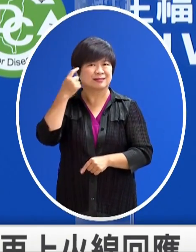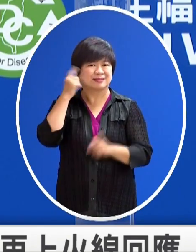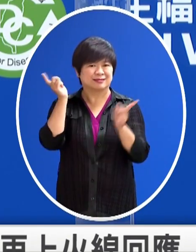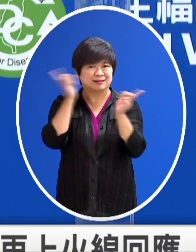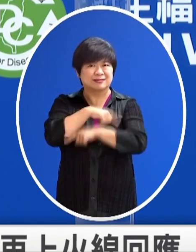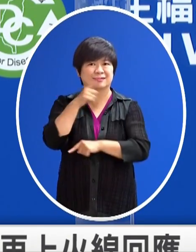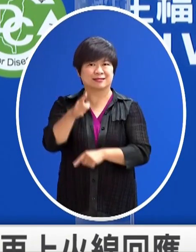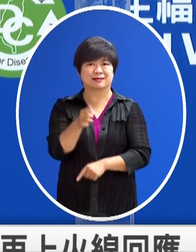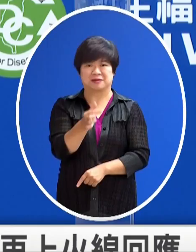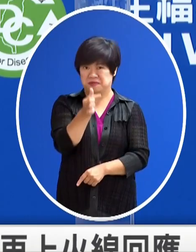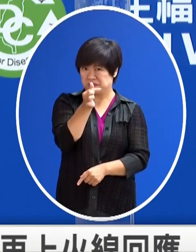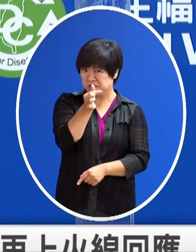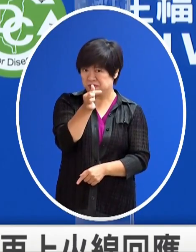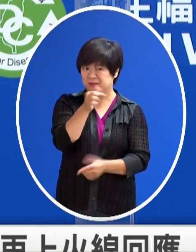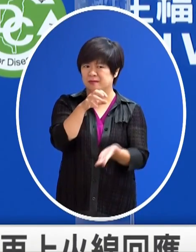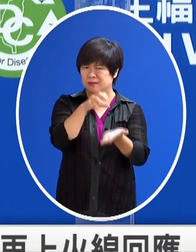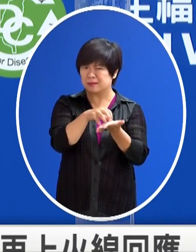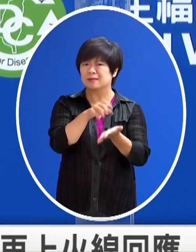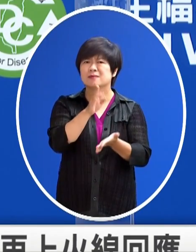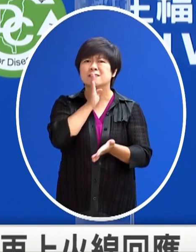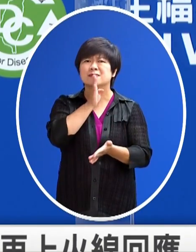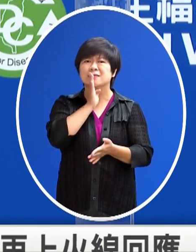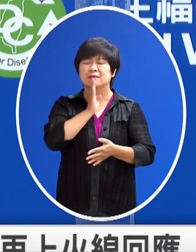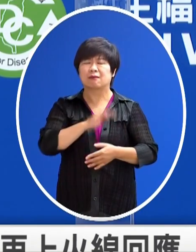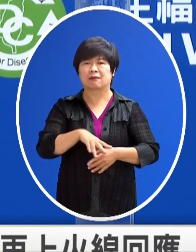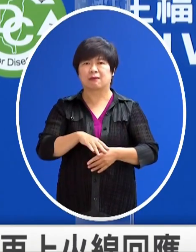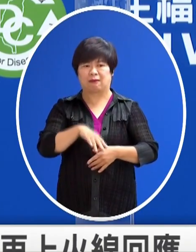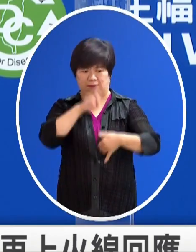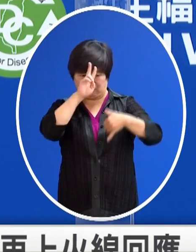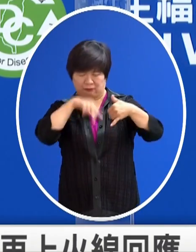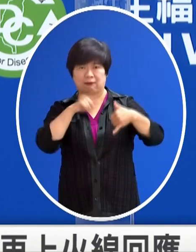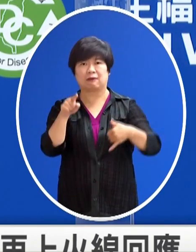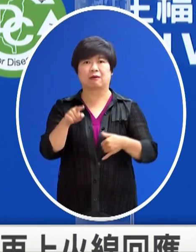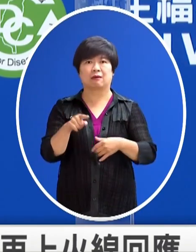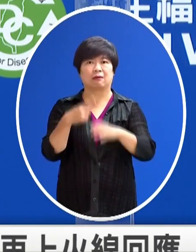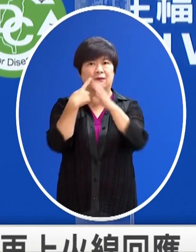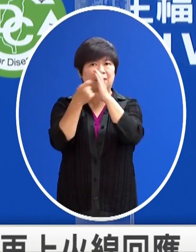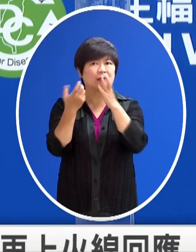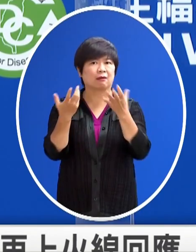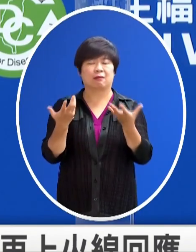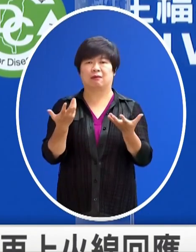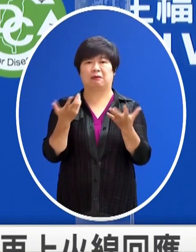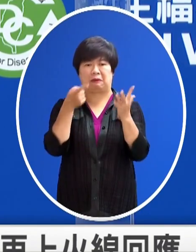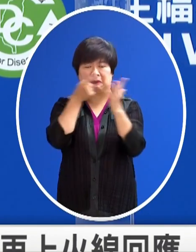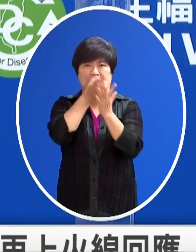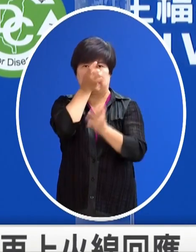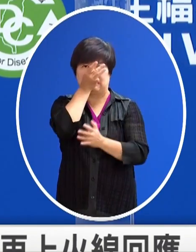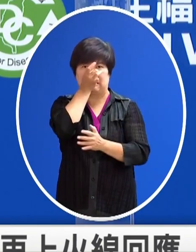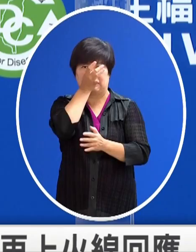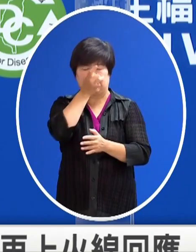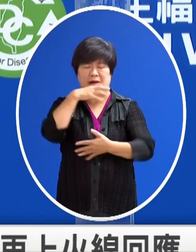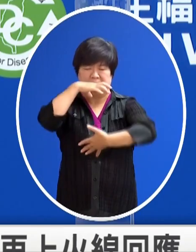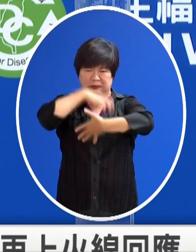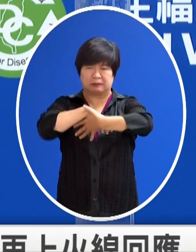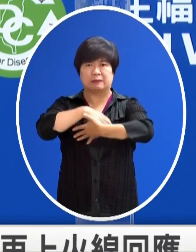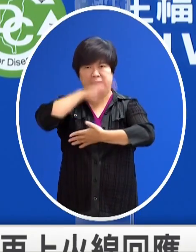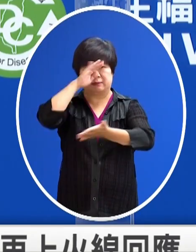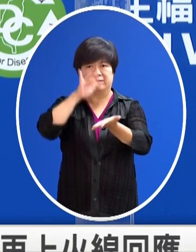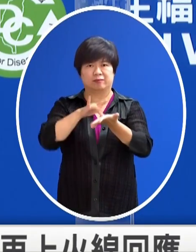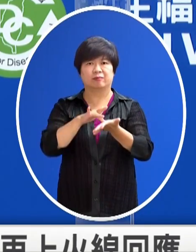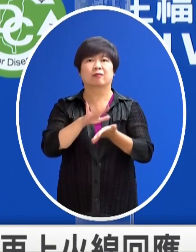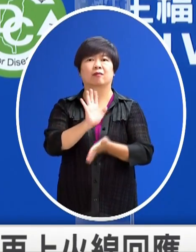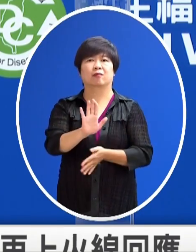个确诊的一个情况，没有被确诊的含有病毒者了，你看这伪阴